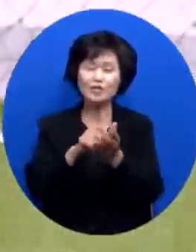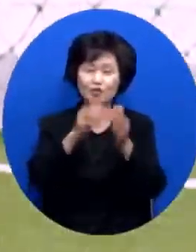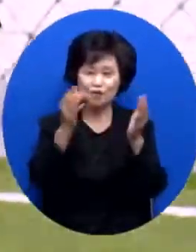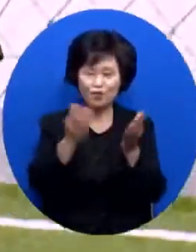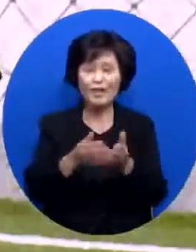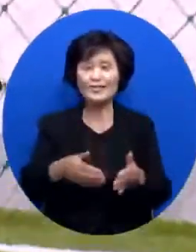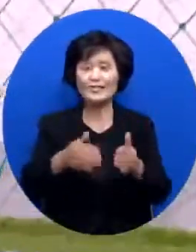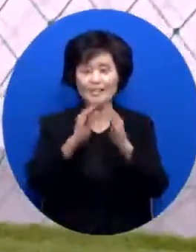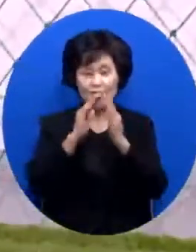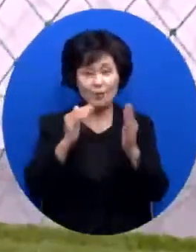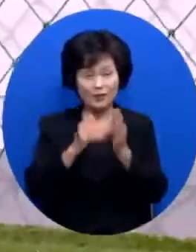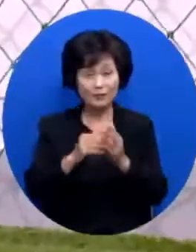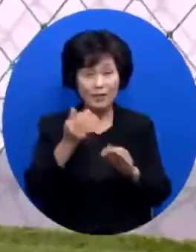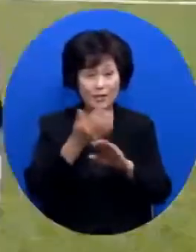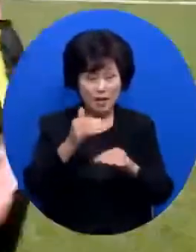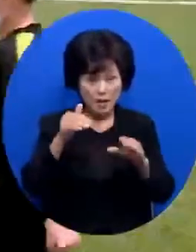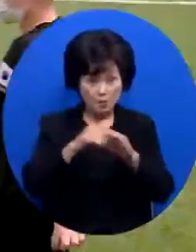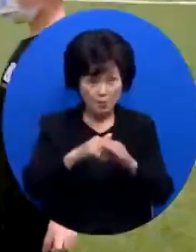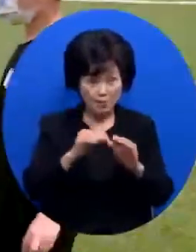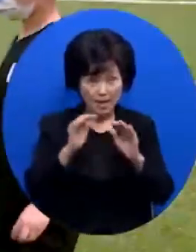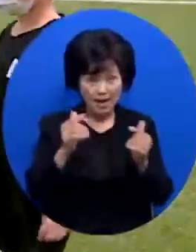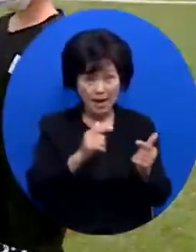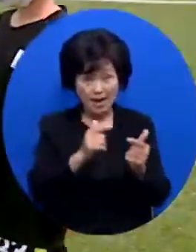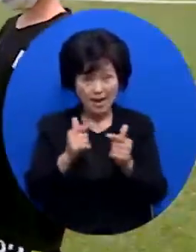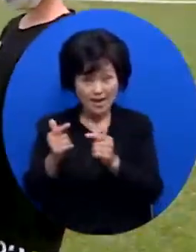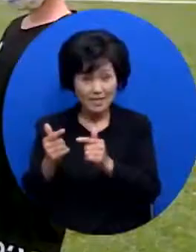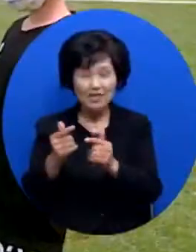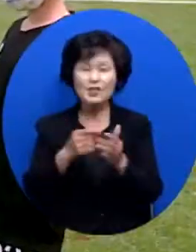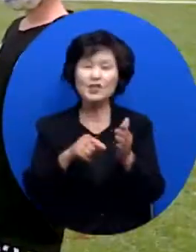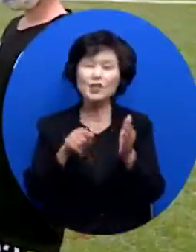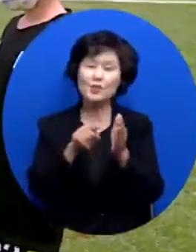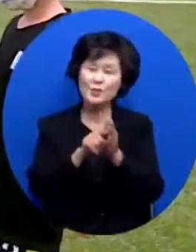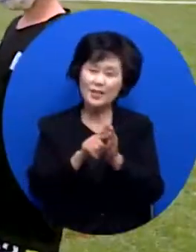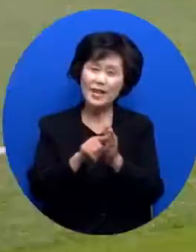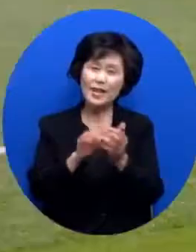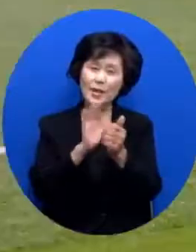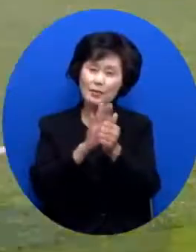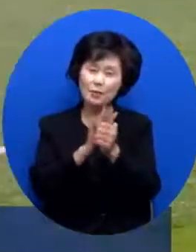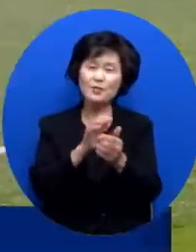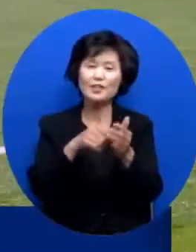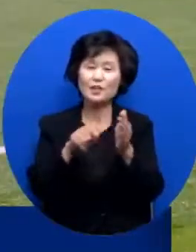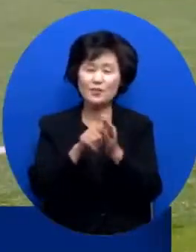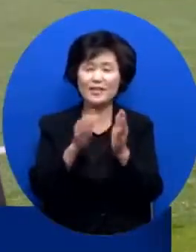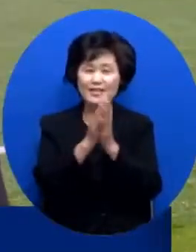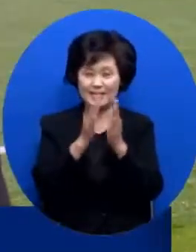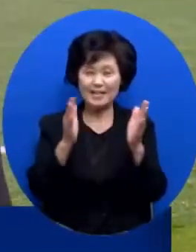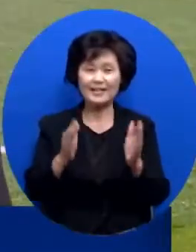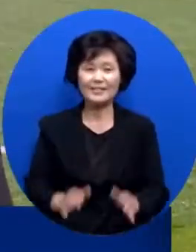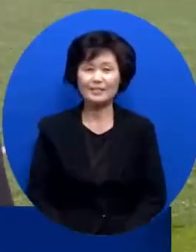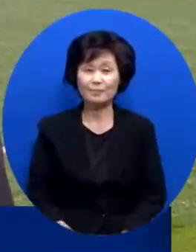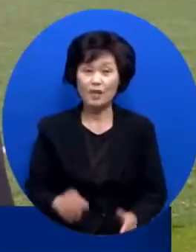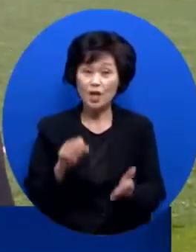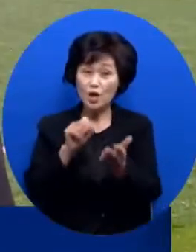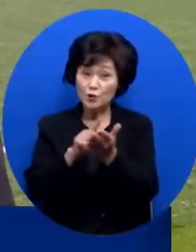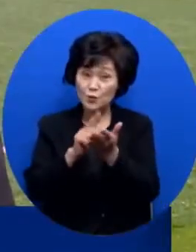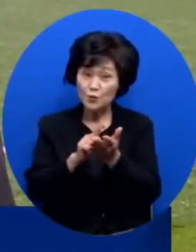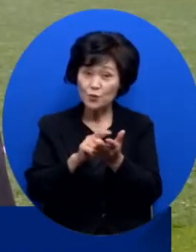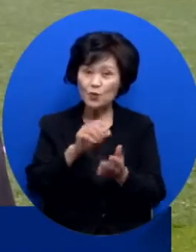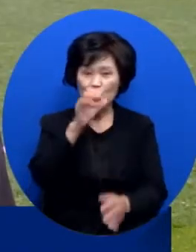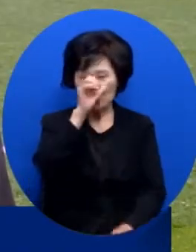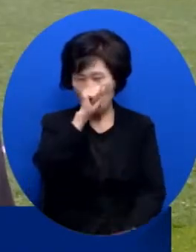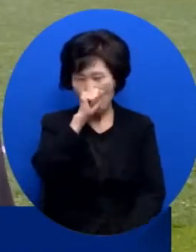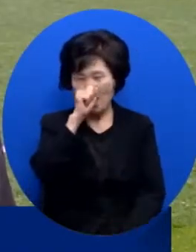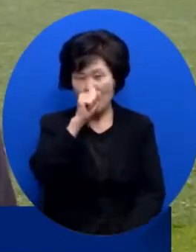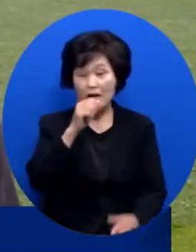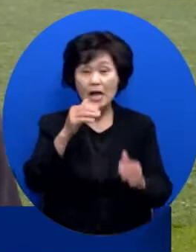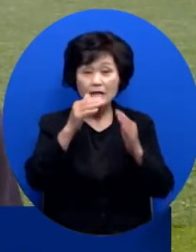어린이들의 자아 실현과 지역사회 안착을 돕기 위해서입니다. 주고요. 많이 좋아요. 집에 혼자 있어요.